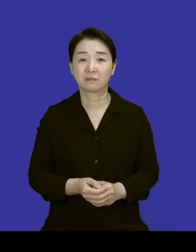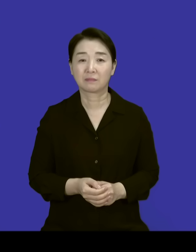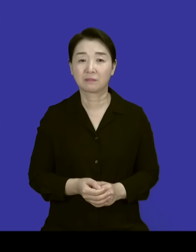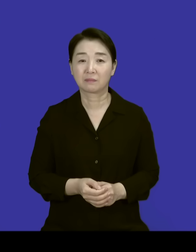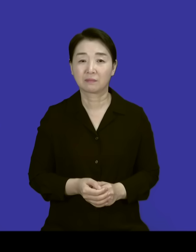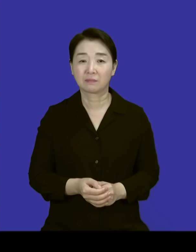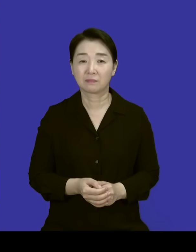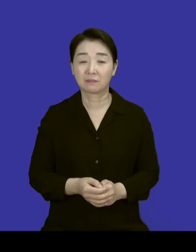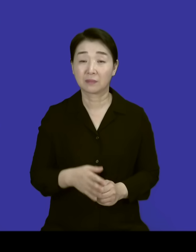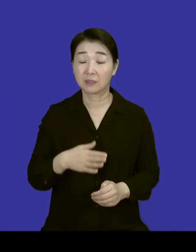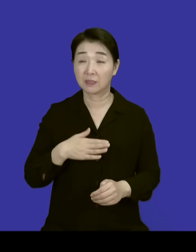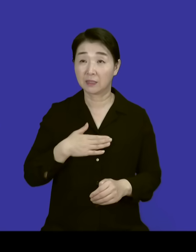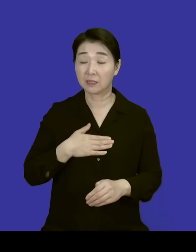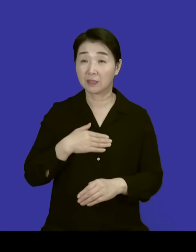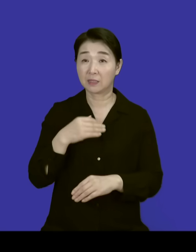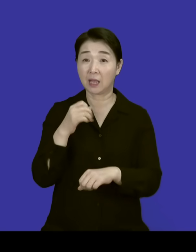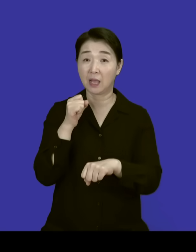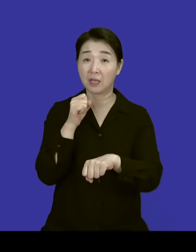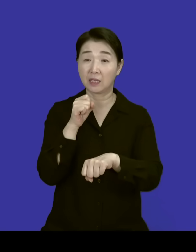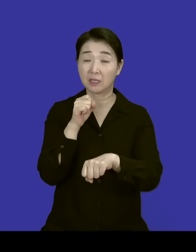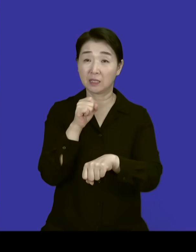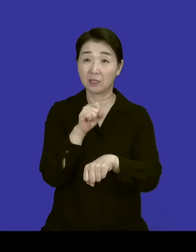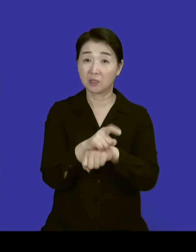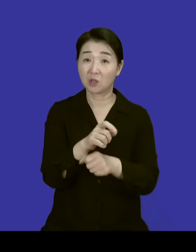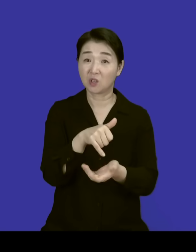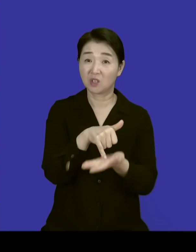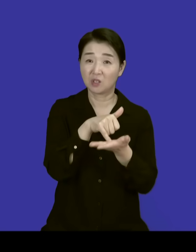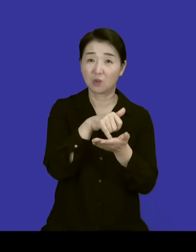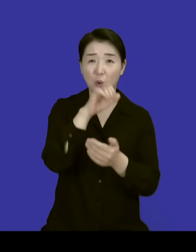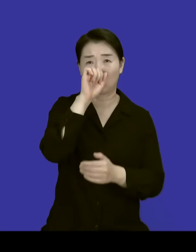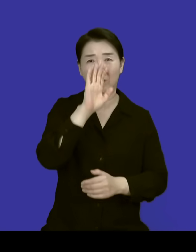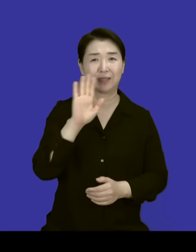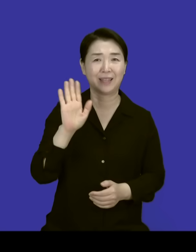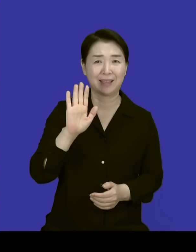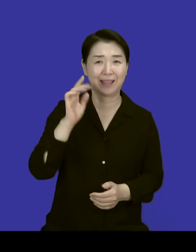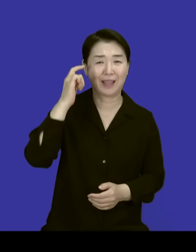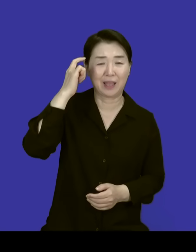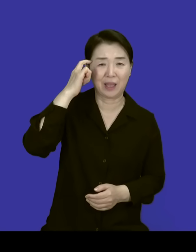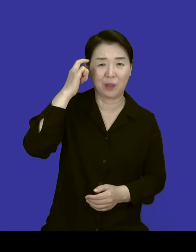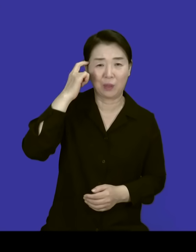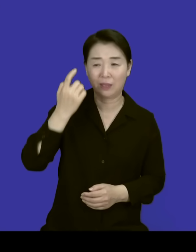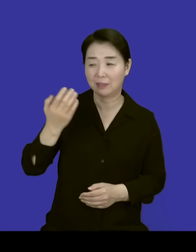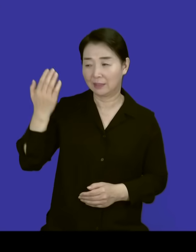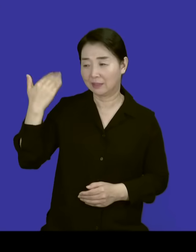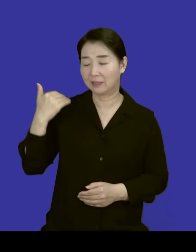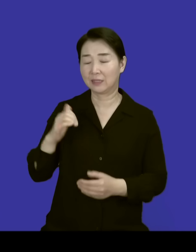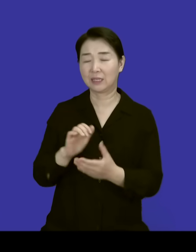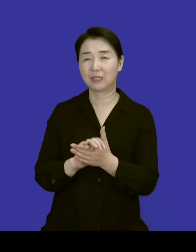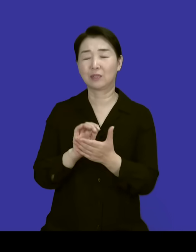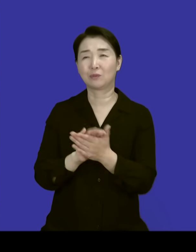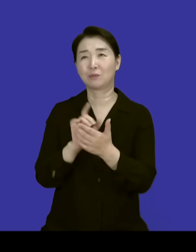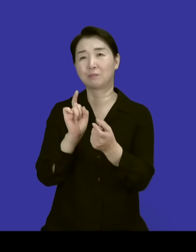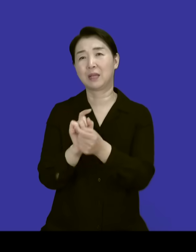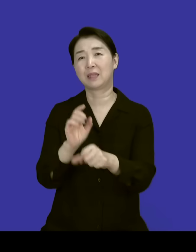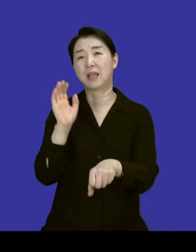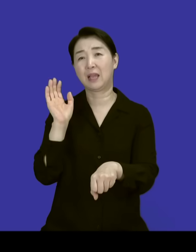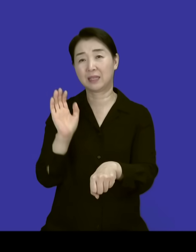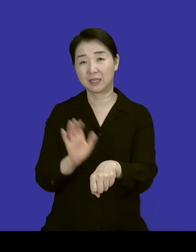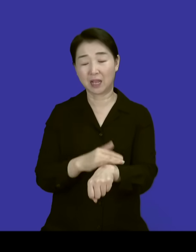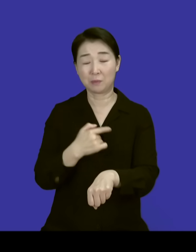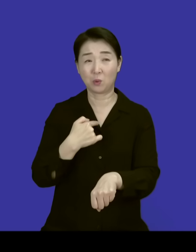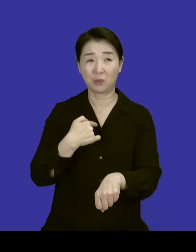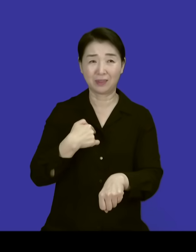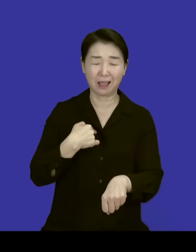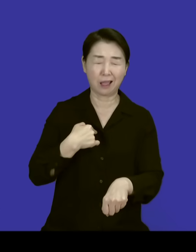저에 대한 인성도 사실은 그렇게 좋은 놈은 아니라고 생각은 해요. 왜 뭐 그러잖아요. 친구들 잘못 만나서 뭐 네가 망가졌고